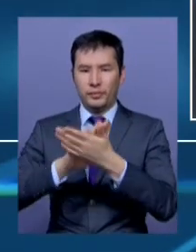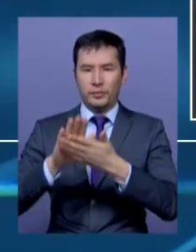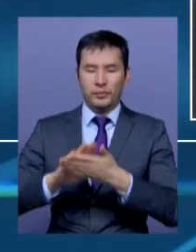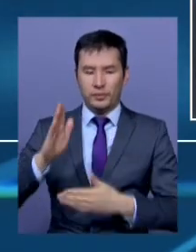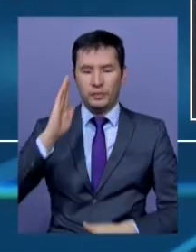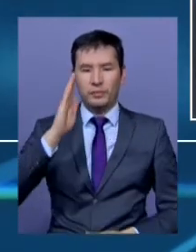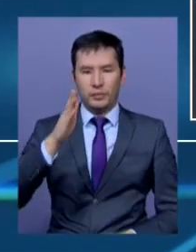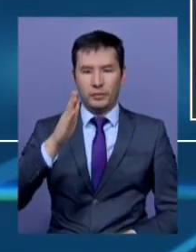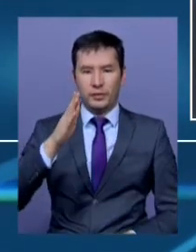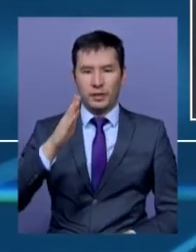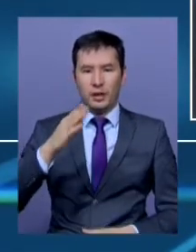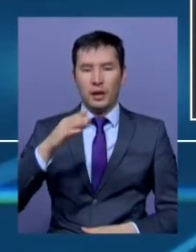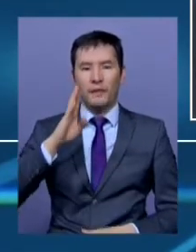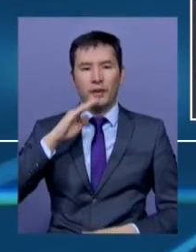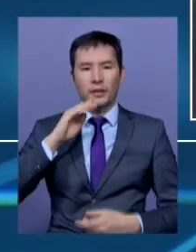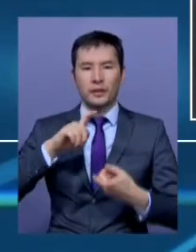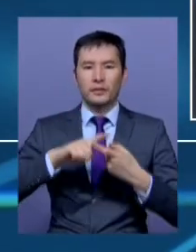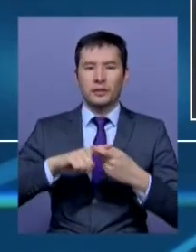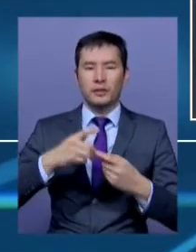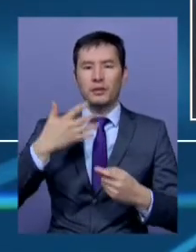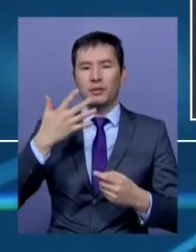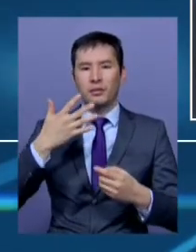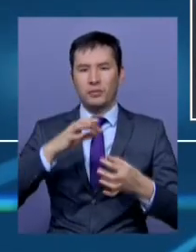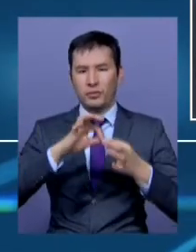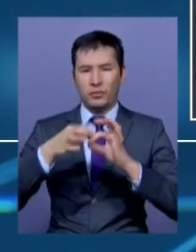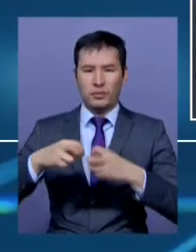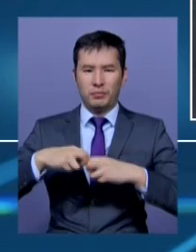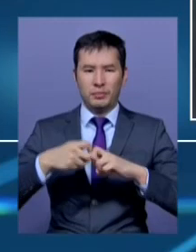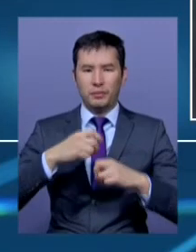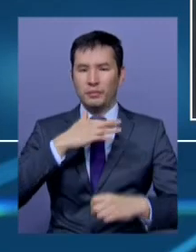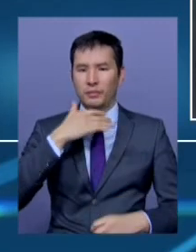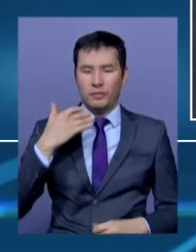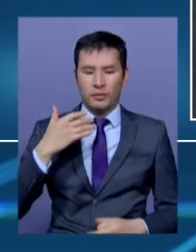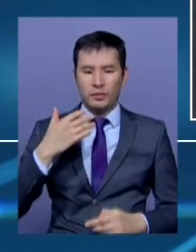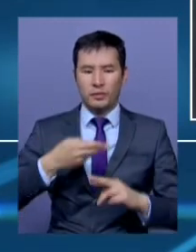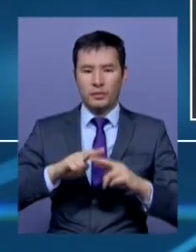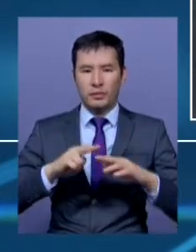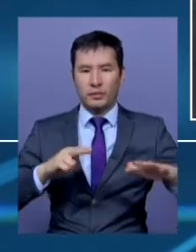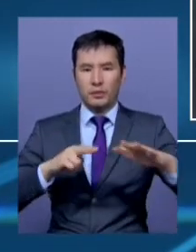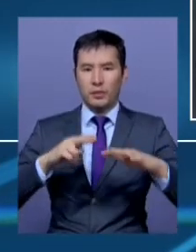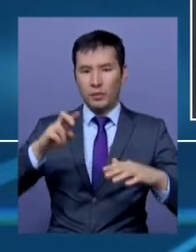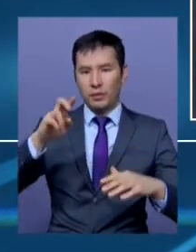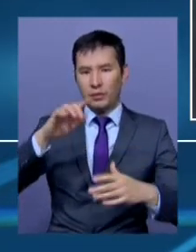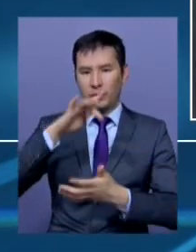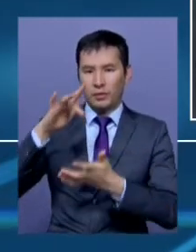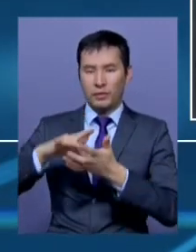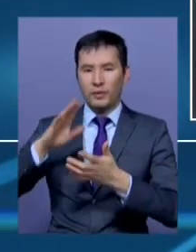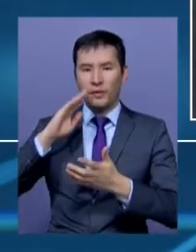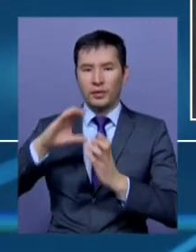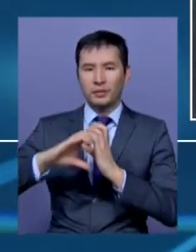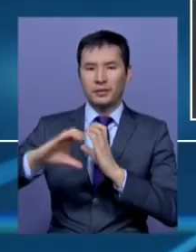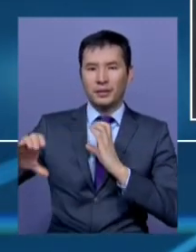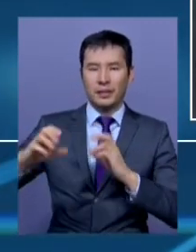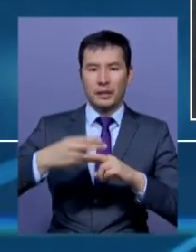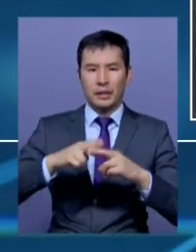береміз. Ал ауыз су құбырларын тартуға келетін болсақ, күрделі проблема. Өйткені ол аумақта қалалық су жүйелері жүргізілмеген. Сондықтан